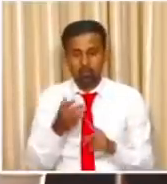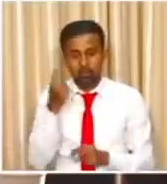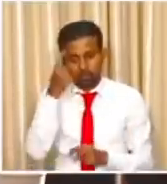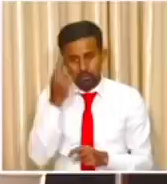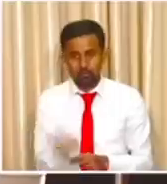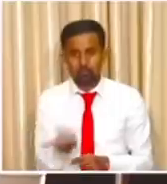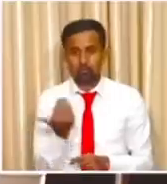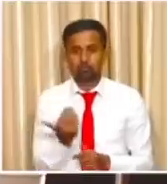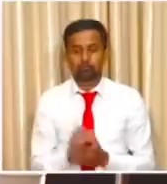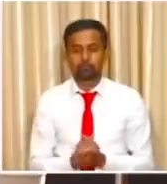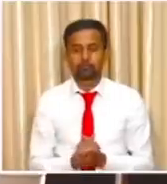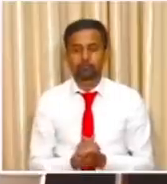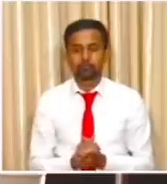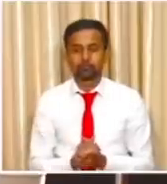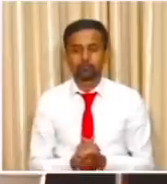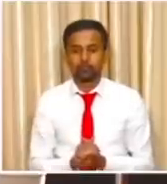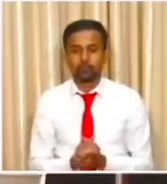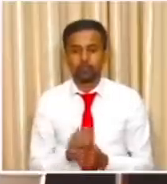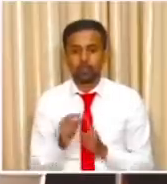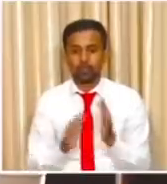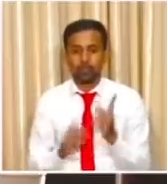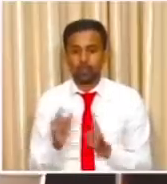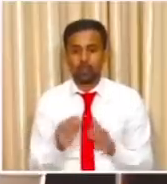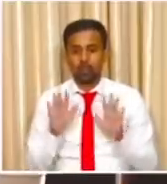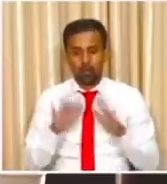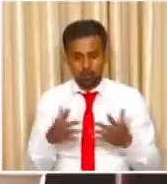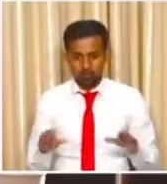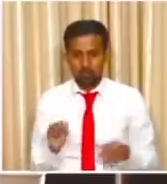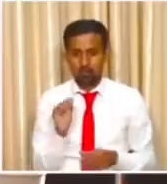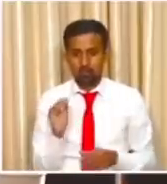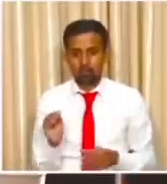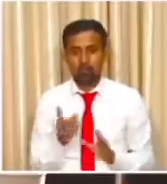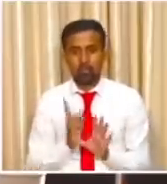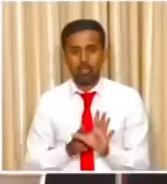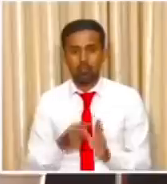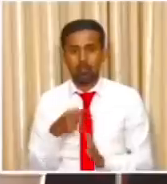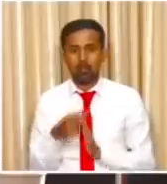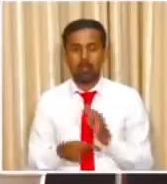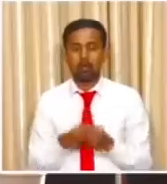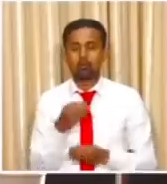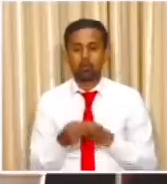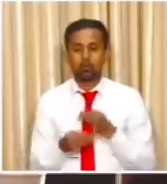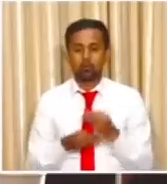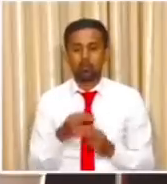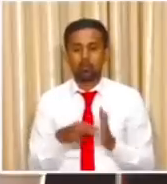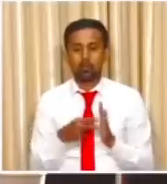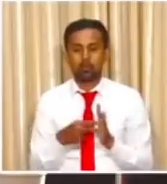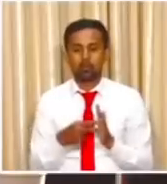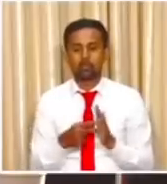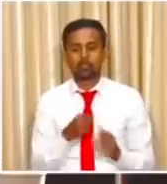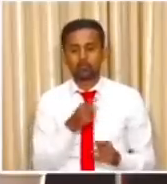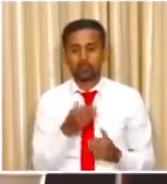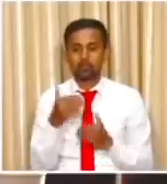කර යුතු කියලා මා හිතනවා ඒ නිසා ගරු මන්ත්‍රීතුමන අවසන් කරන්නේ අපි හැමදාම දේශීය කර්මාන්තය තමයි අපේ ආර්ථික එන්ජින් එක මේක